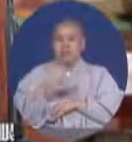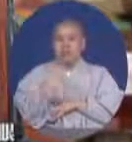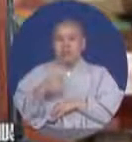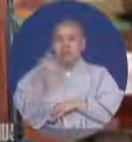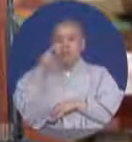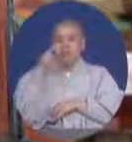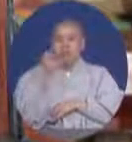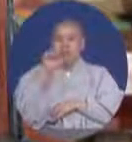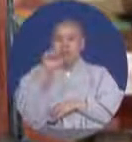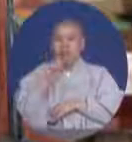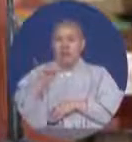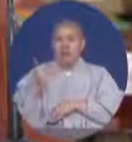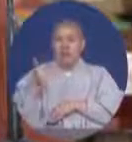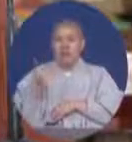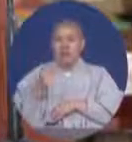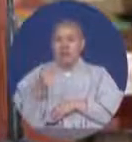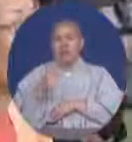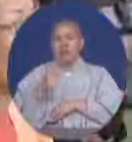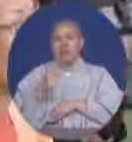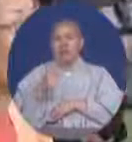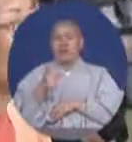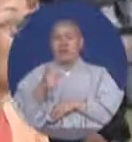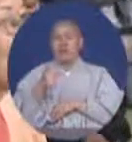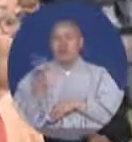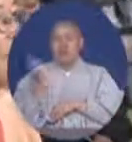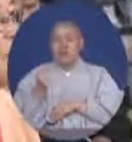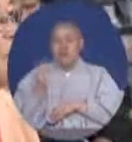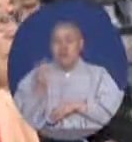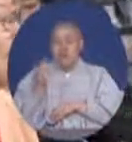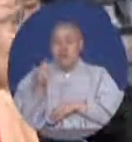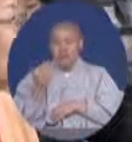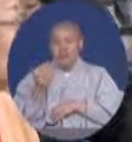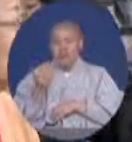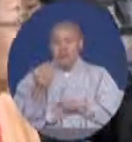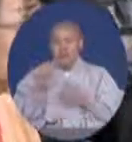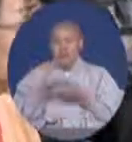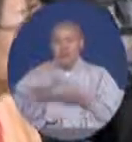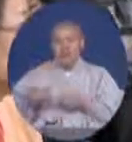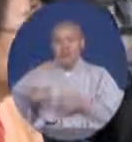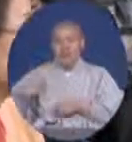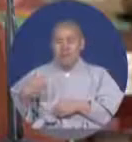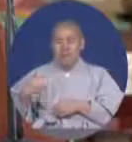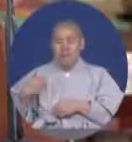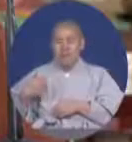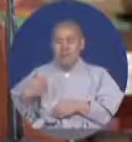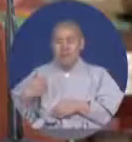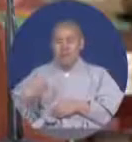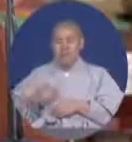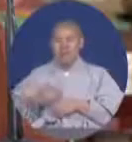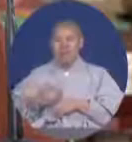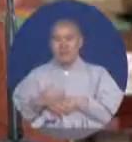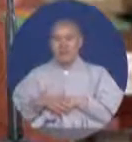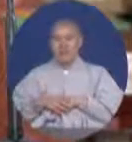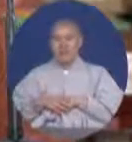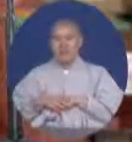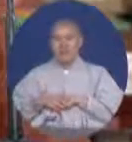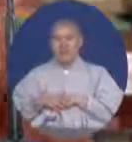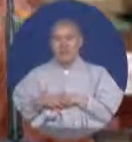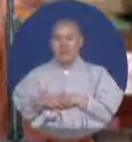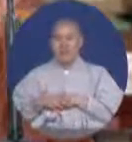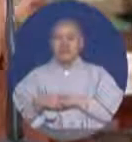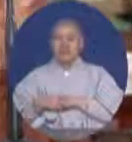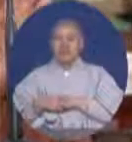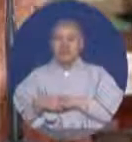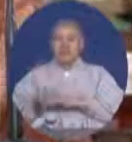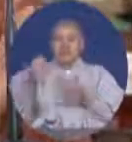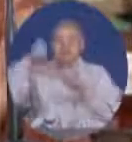불안 오안을 갖추게 되는 거예요. 그거 몰랐죠? 했으면서도. 예.